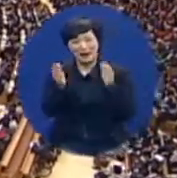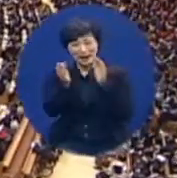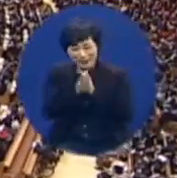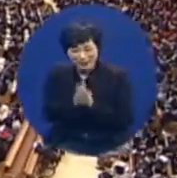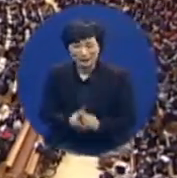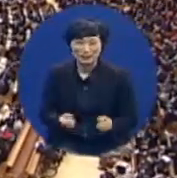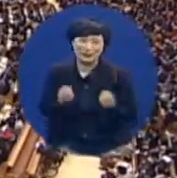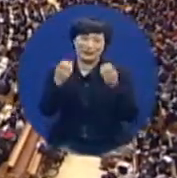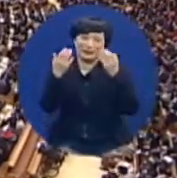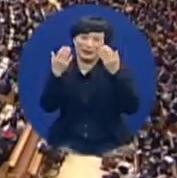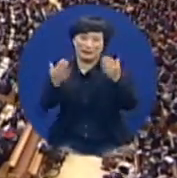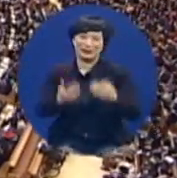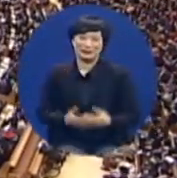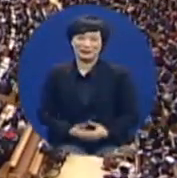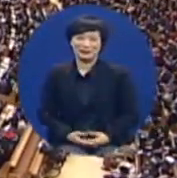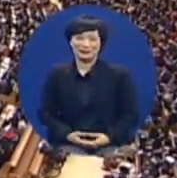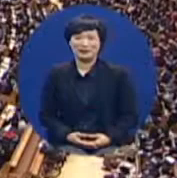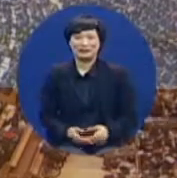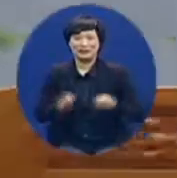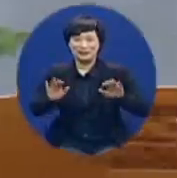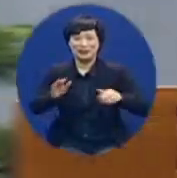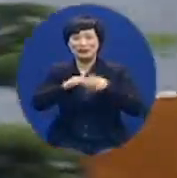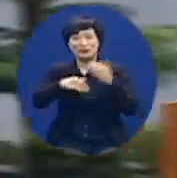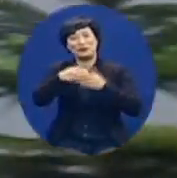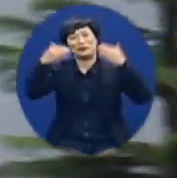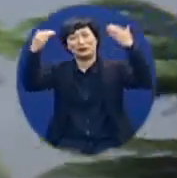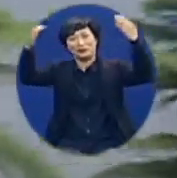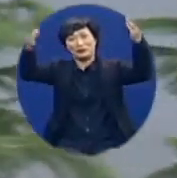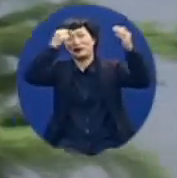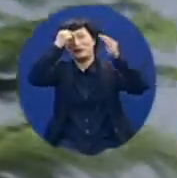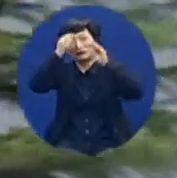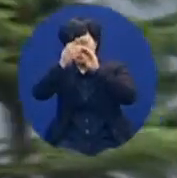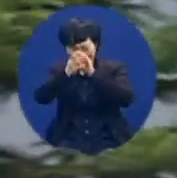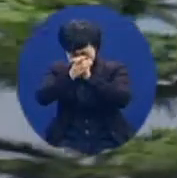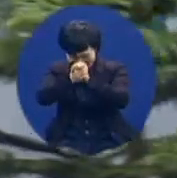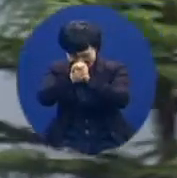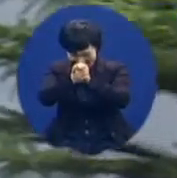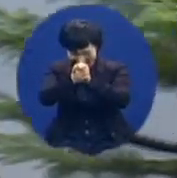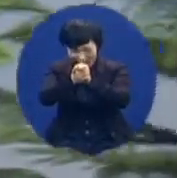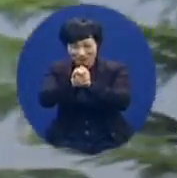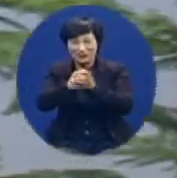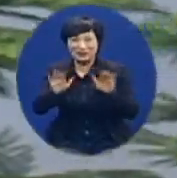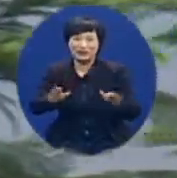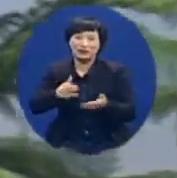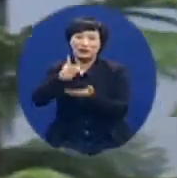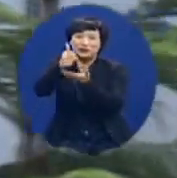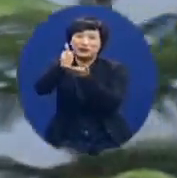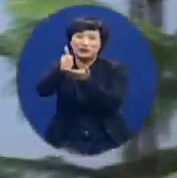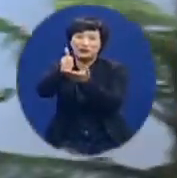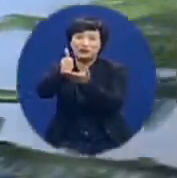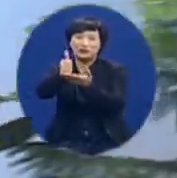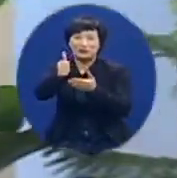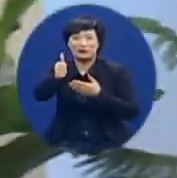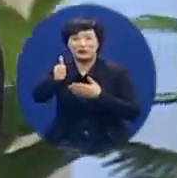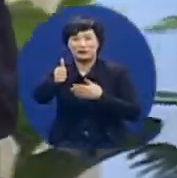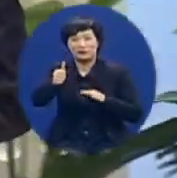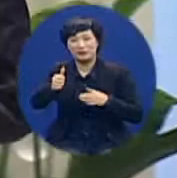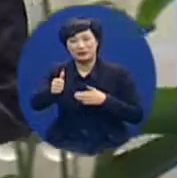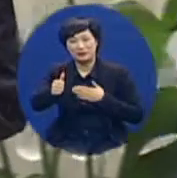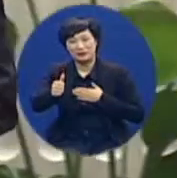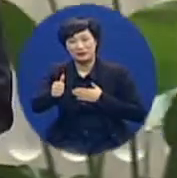할렐루야 아멘 우리 모두 두 손 번쩍 들고 주님